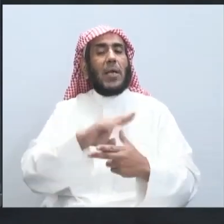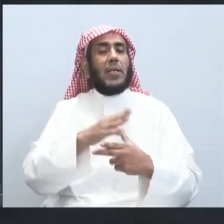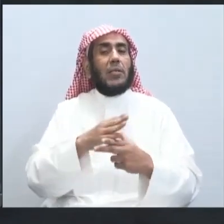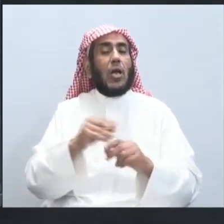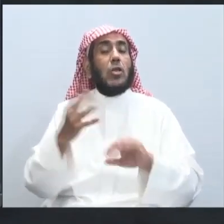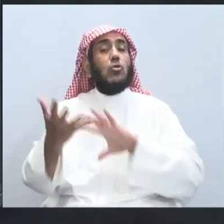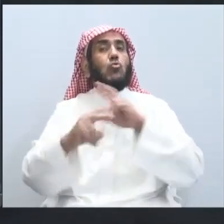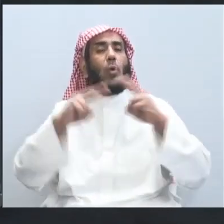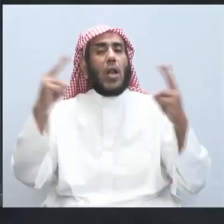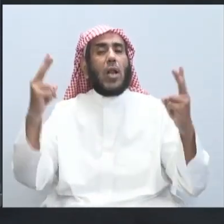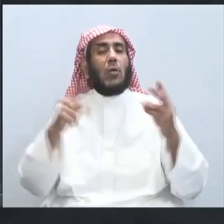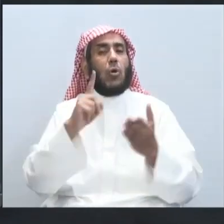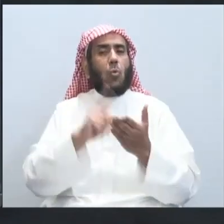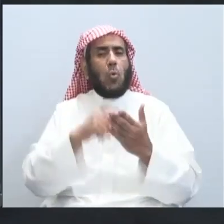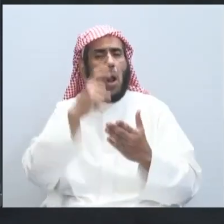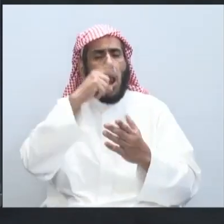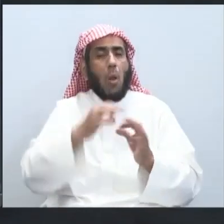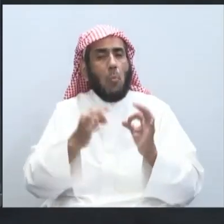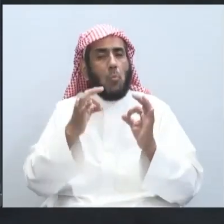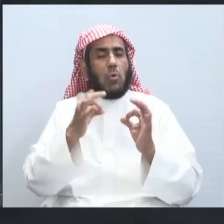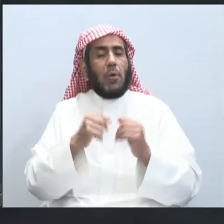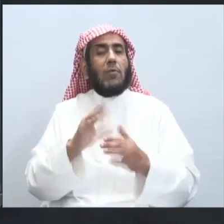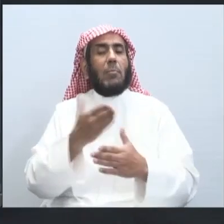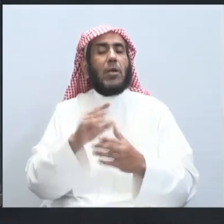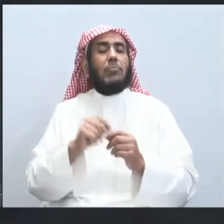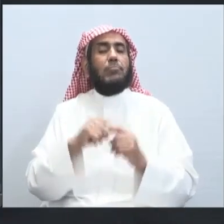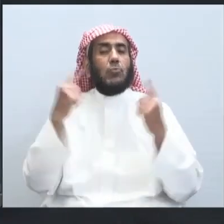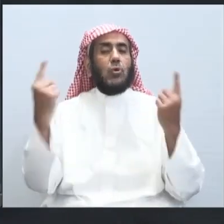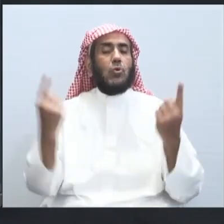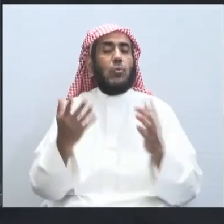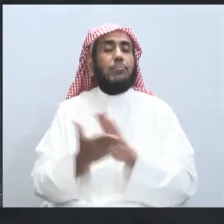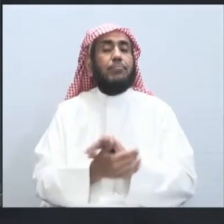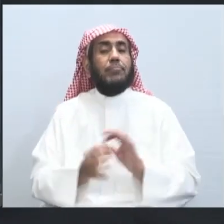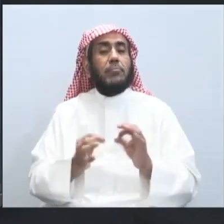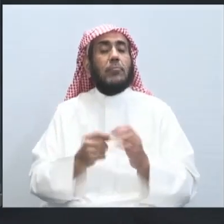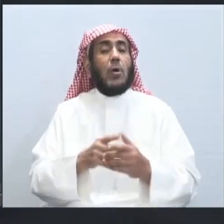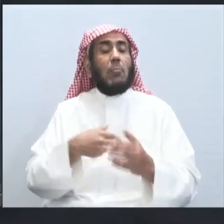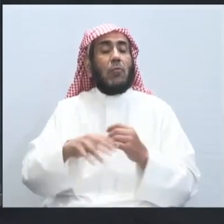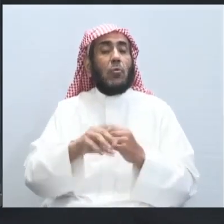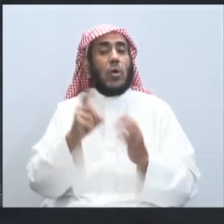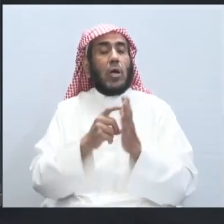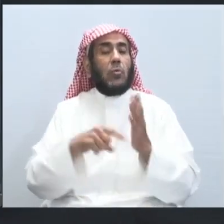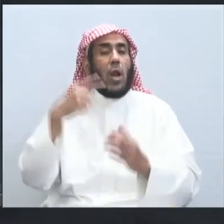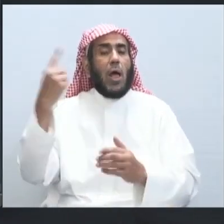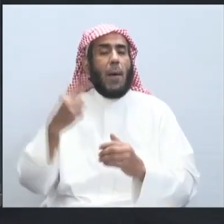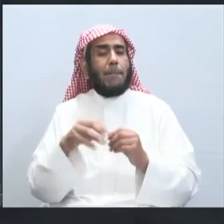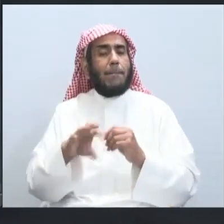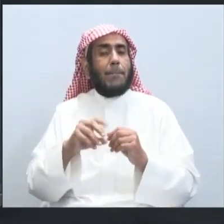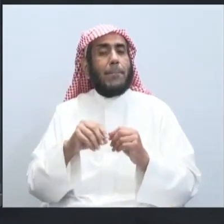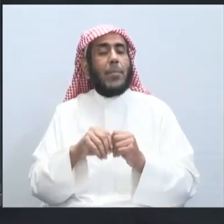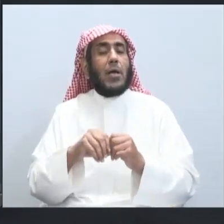الدول وتكون ملزمه فيما بينهم من فروع القانون العام ذكرنا